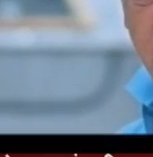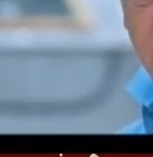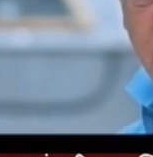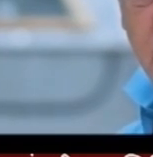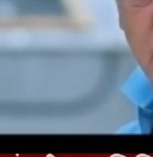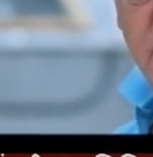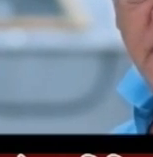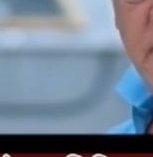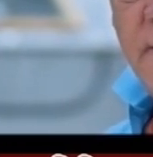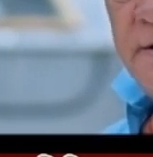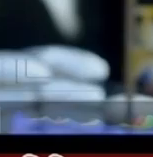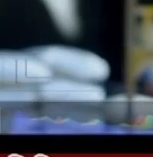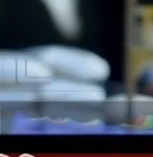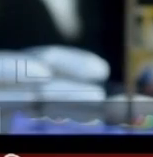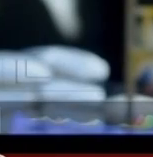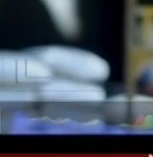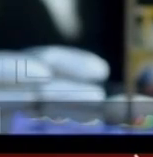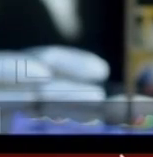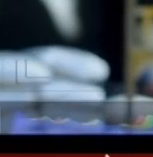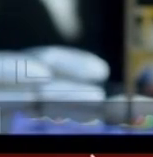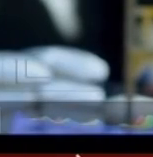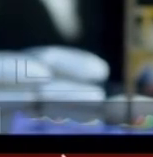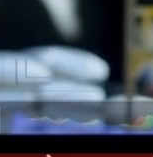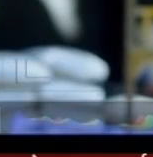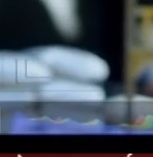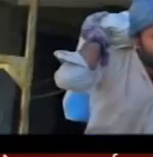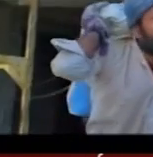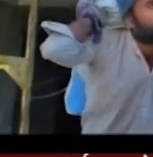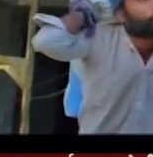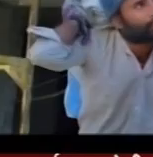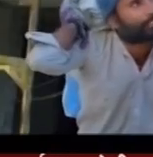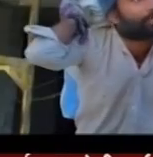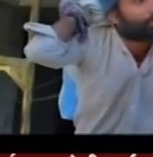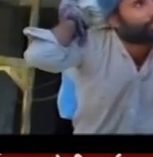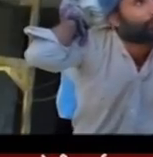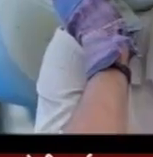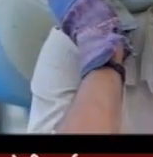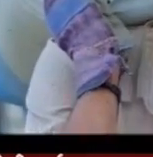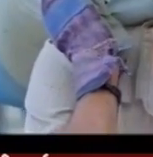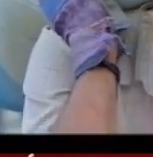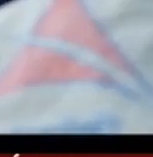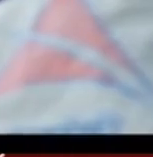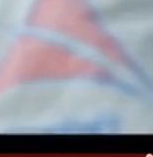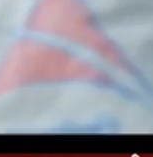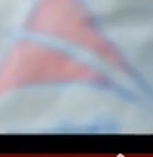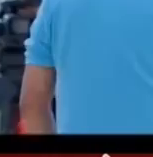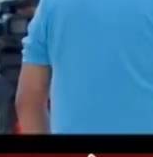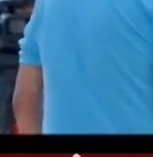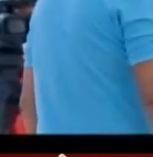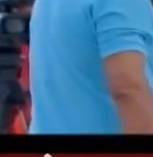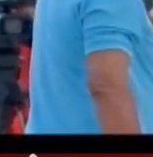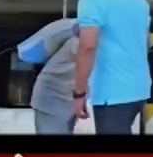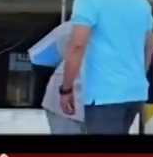अर्घाखाँची सिमेन्ट नै रोज्नु भन्नुहोस् है। सबैभन्दा बलियो र भरपर्दो सिमेन्ट हो भन्नुस्